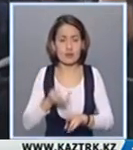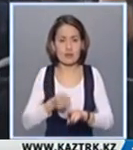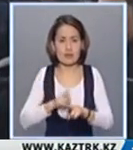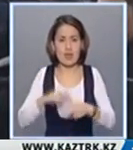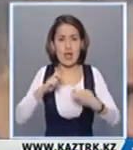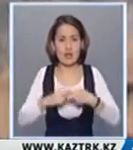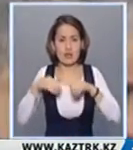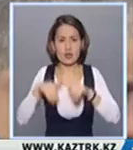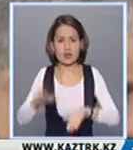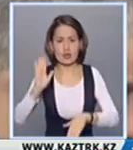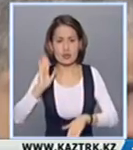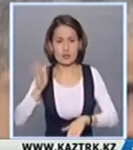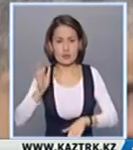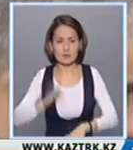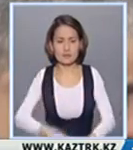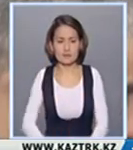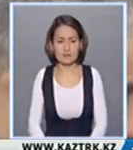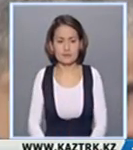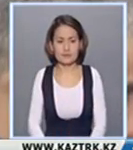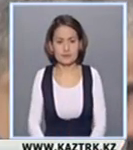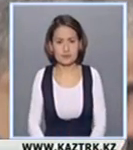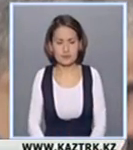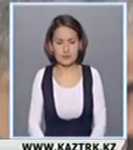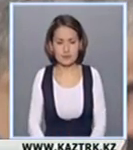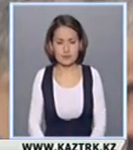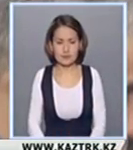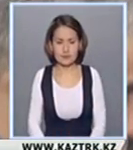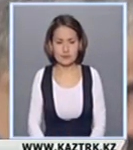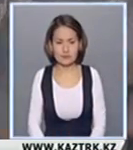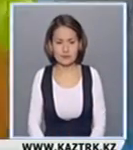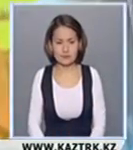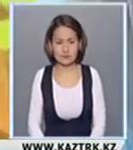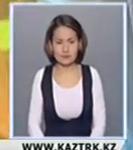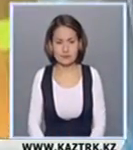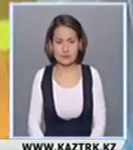баса айтқан, сондықтан бұл мәселелер көп ұзамай шешімін табатынына сенім білдірді.